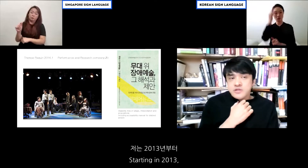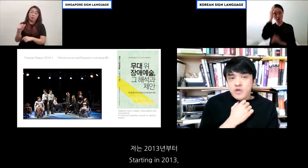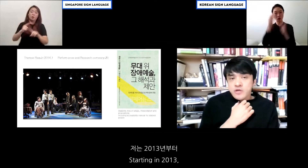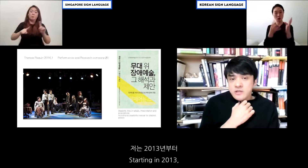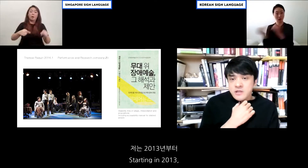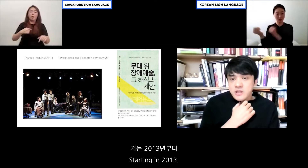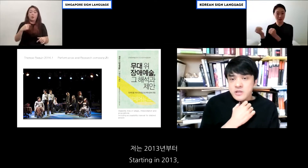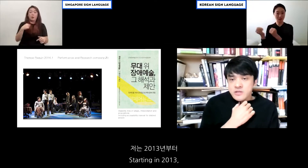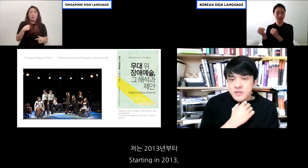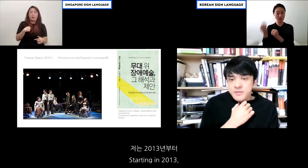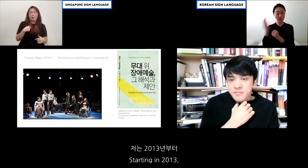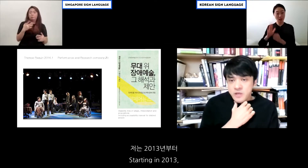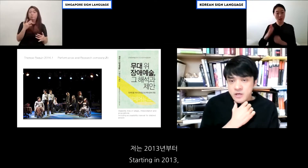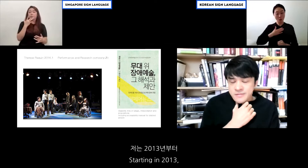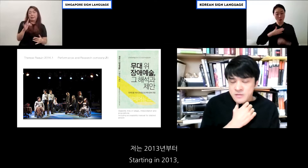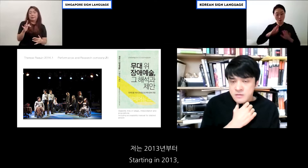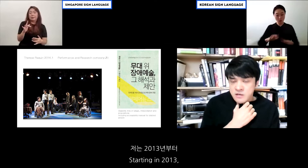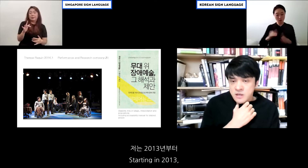저는